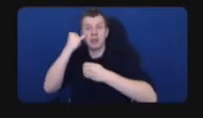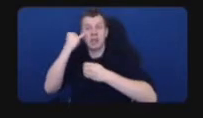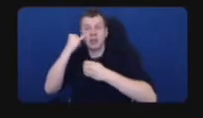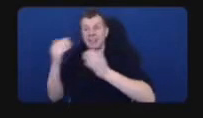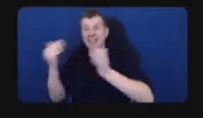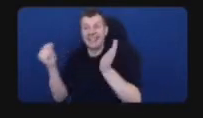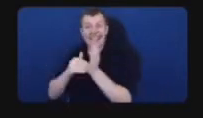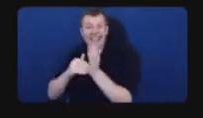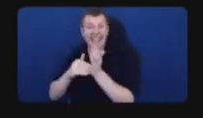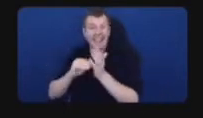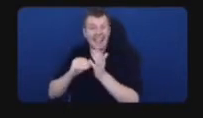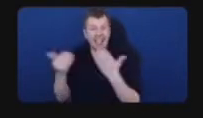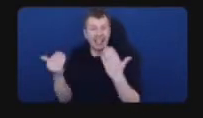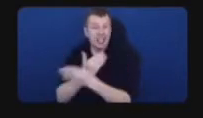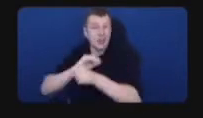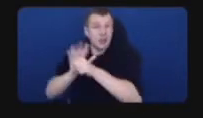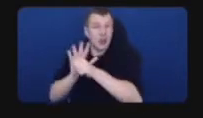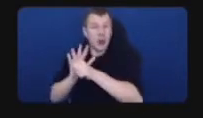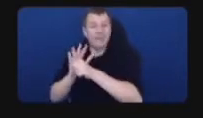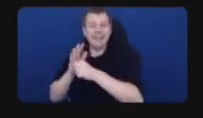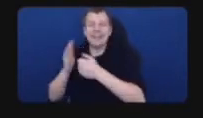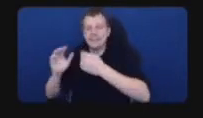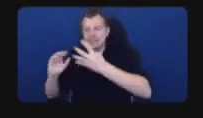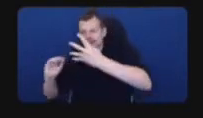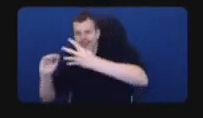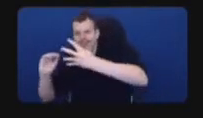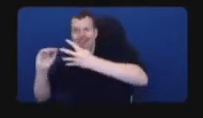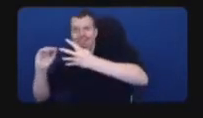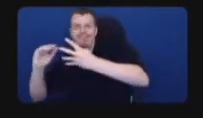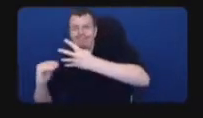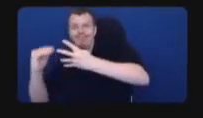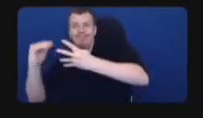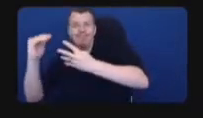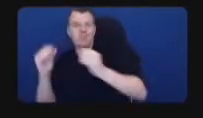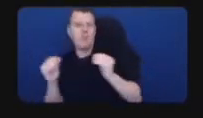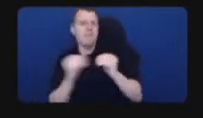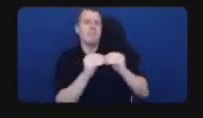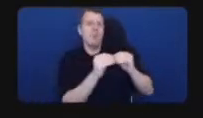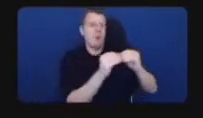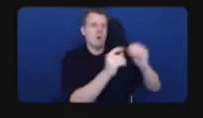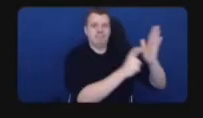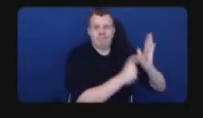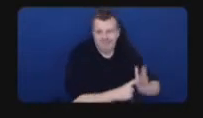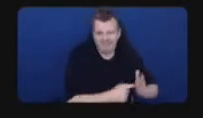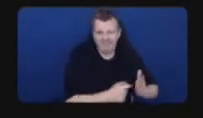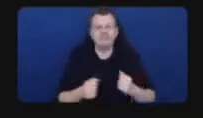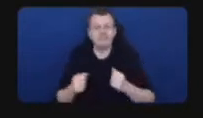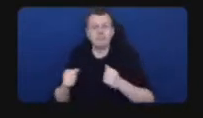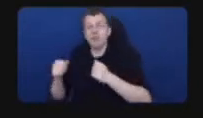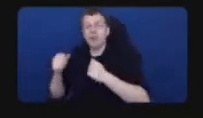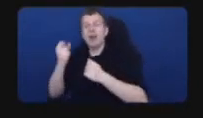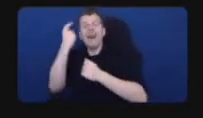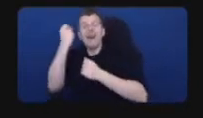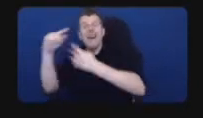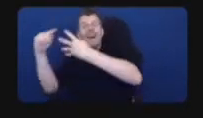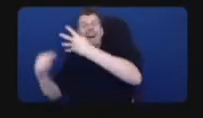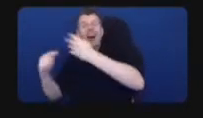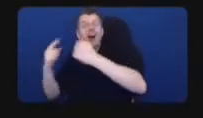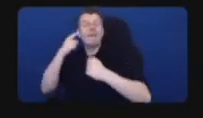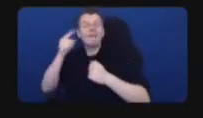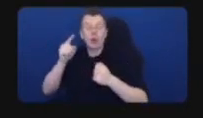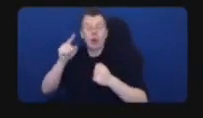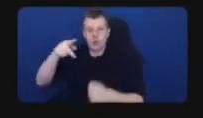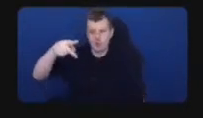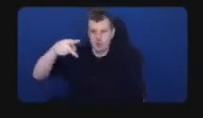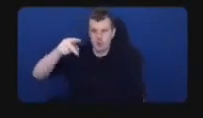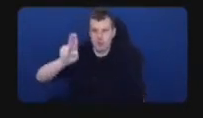公布一些我们的一些措施，让部门会有做出更有针对性的响应。关于公